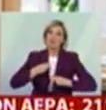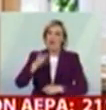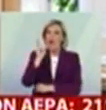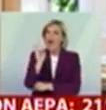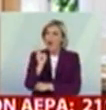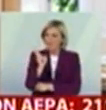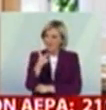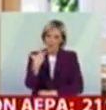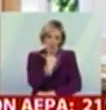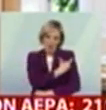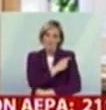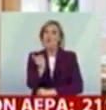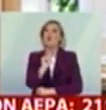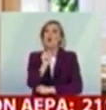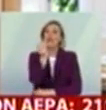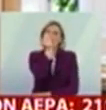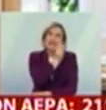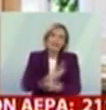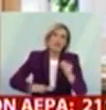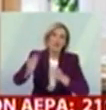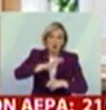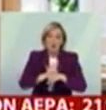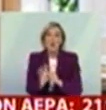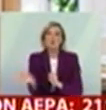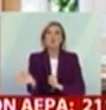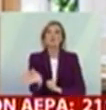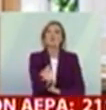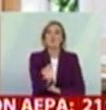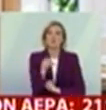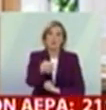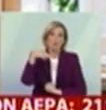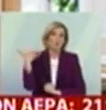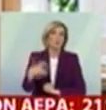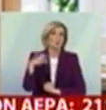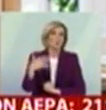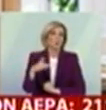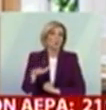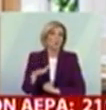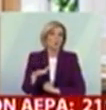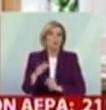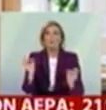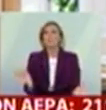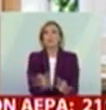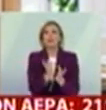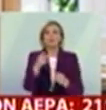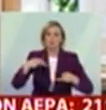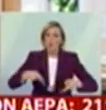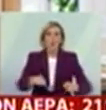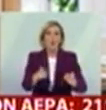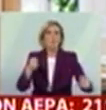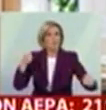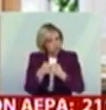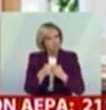Έχει επιβάλει ο κύριος Μητσοτάκης στους ανθρώπους να φοράνε μάσκα ή έστω διπλή. Αυτό